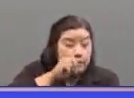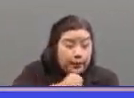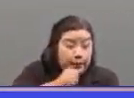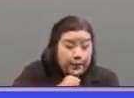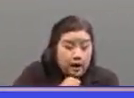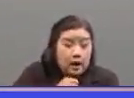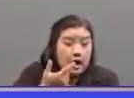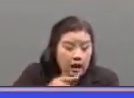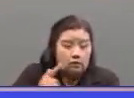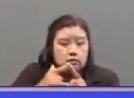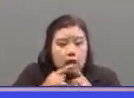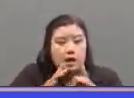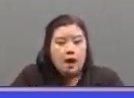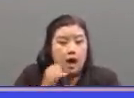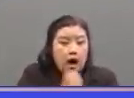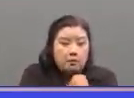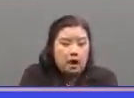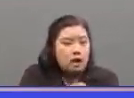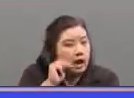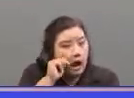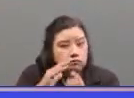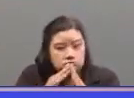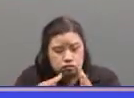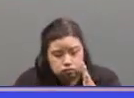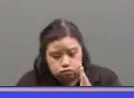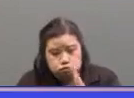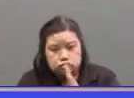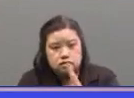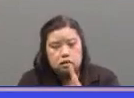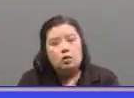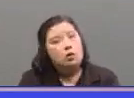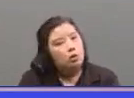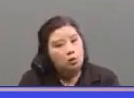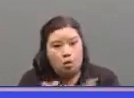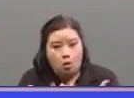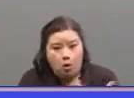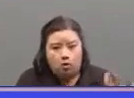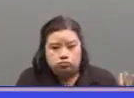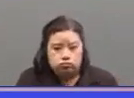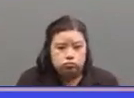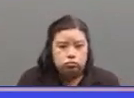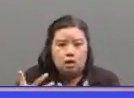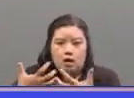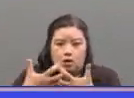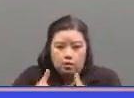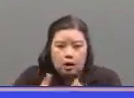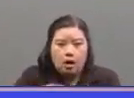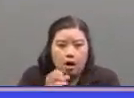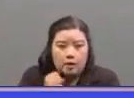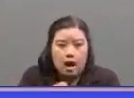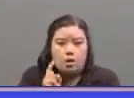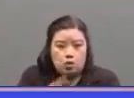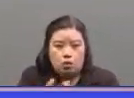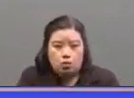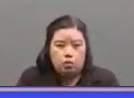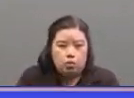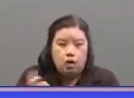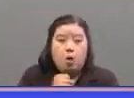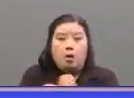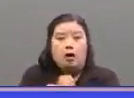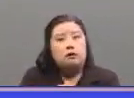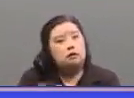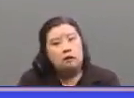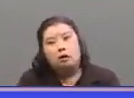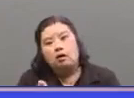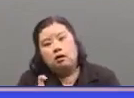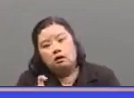ยค่ะ กระจายมาตก จะมี4วัน บ้านเราบ้างเนาะ 4วันที่ผ่านมาที่เพิ่งจะมีแดดนะคะแล้วก็น้ำก็น้ำฝนนั้นลดลงค่ะ